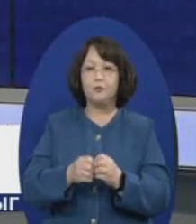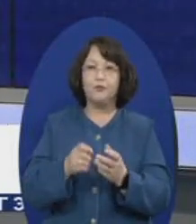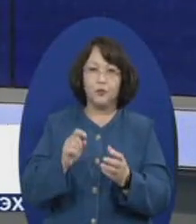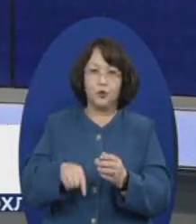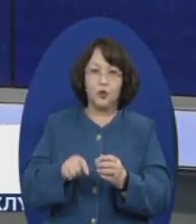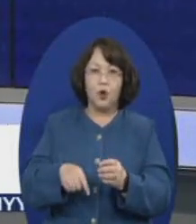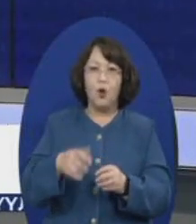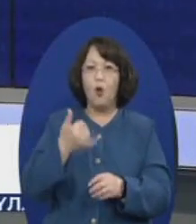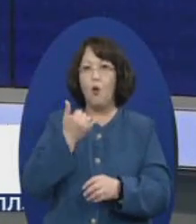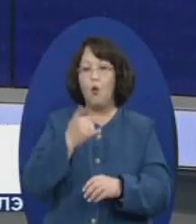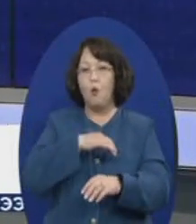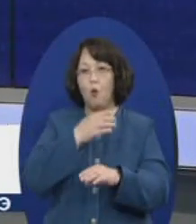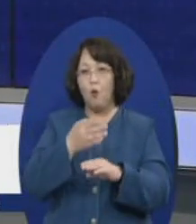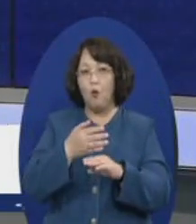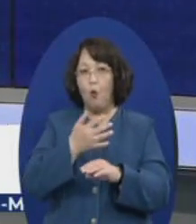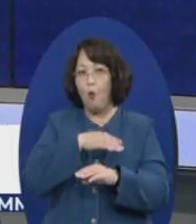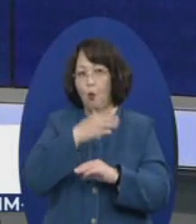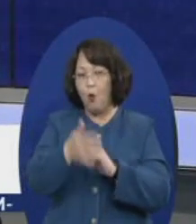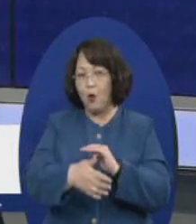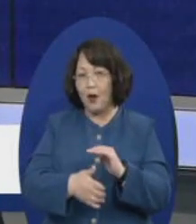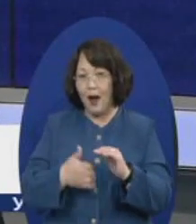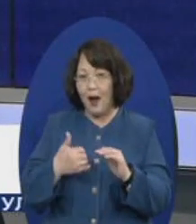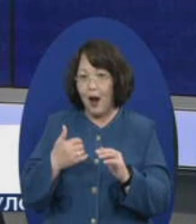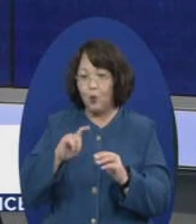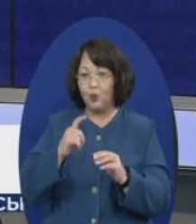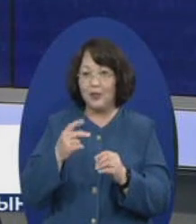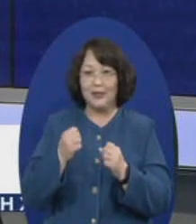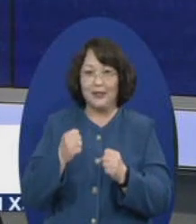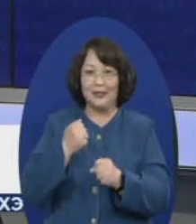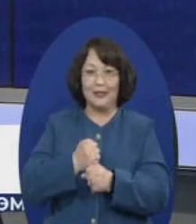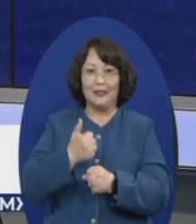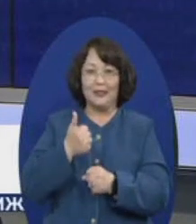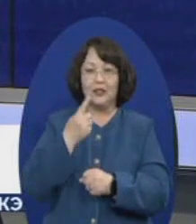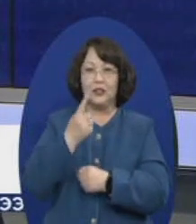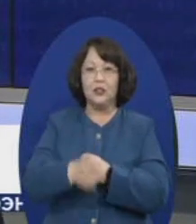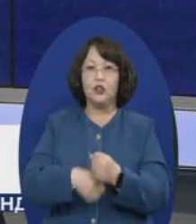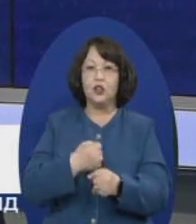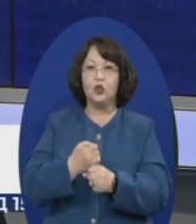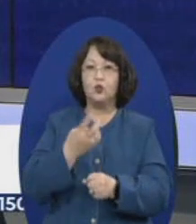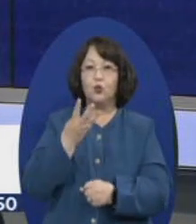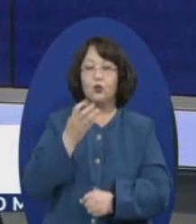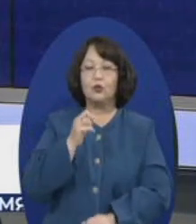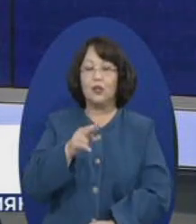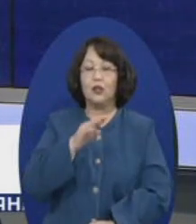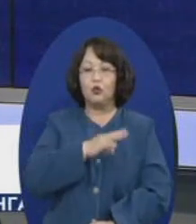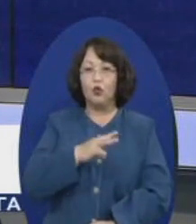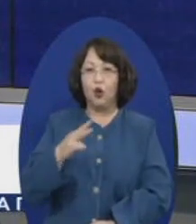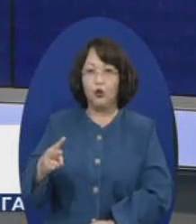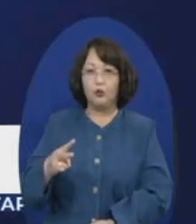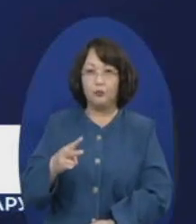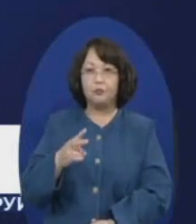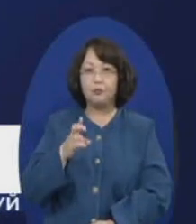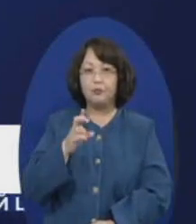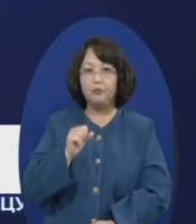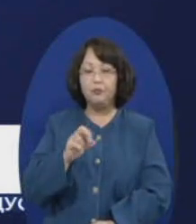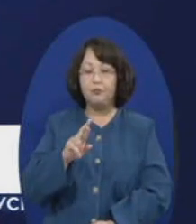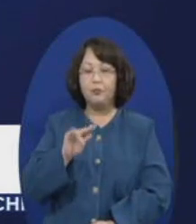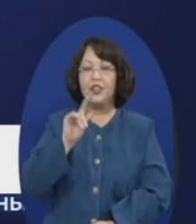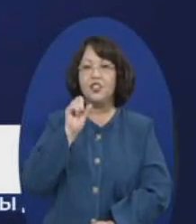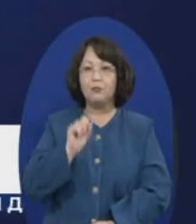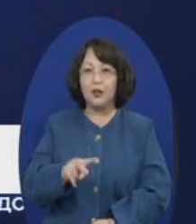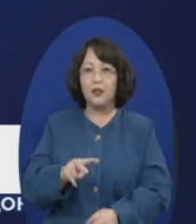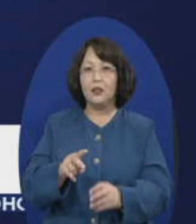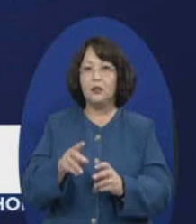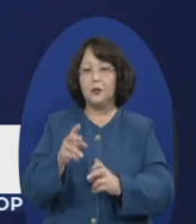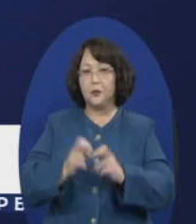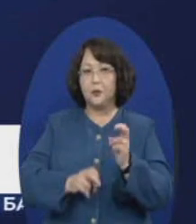одоогийн байдлаар уурхайнууд хэрвээ бүрэн хүчин чадлаараа ажиллах юм бол жилд 4 сая тонн төмрийн өдрийн бажмал одоо борлуулах